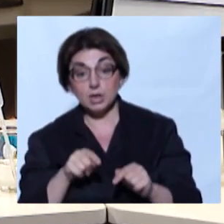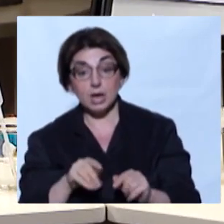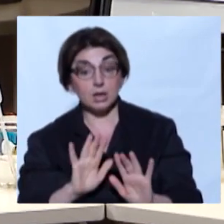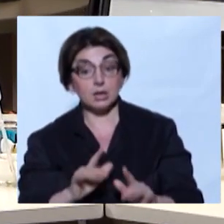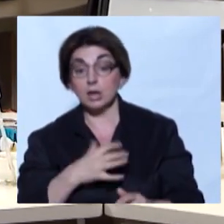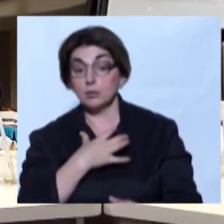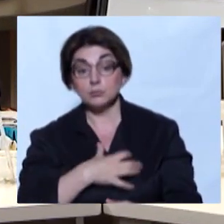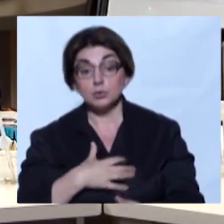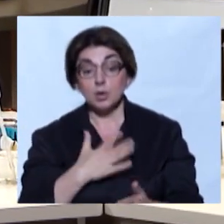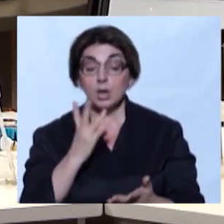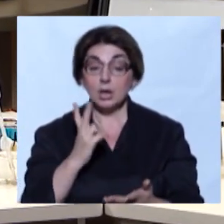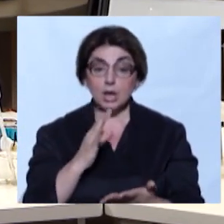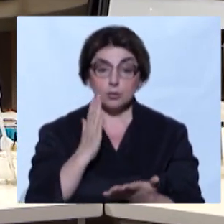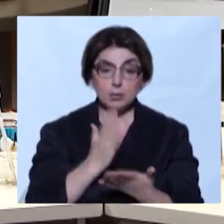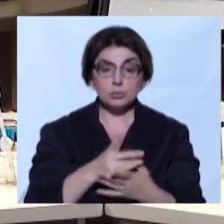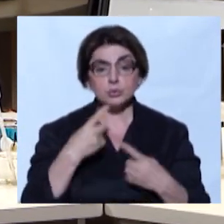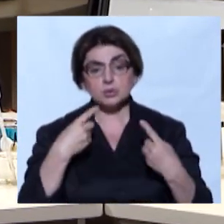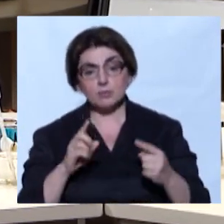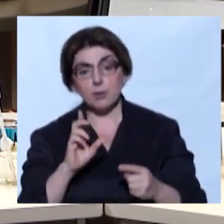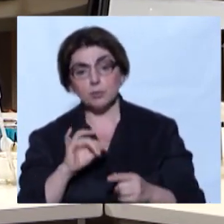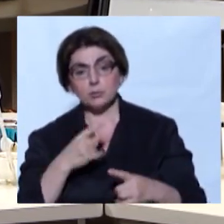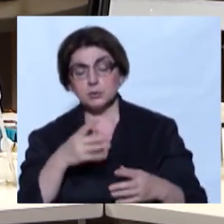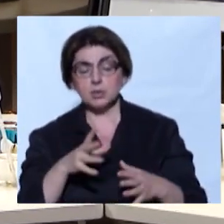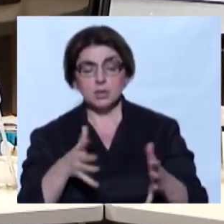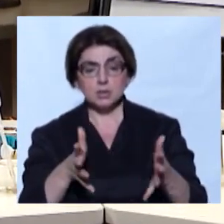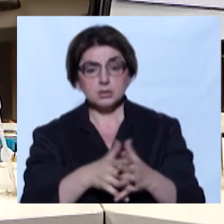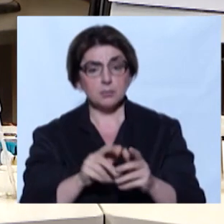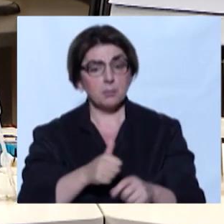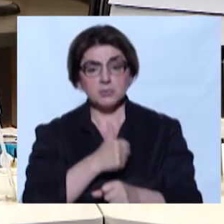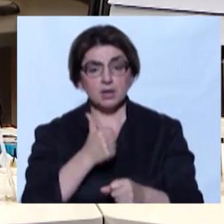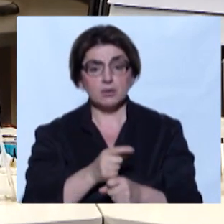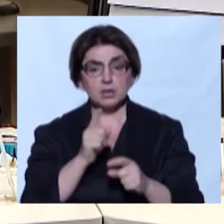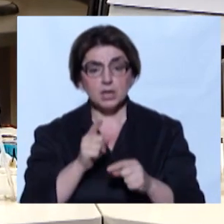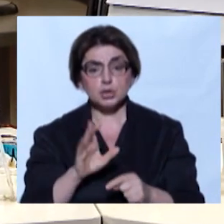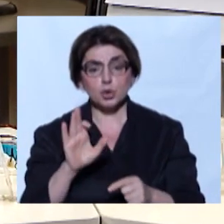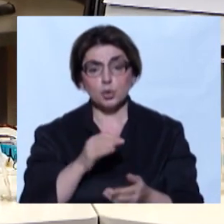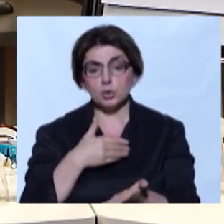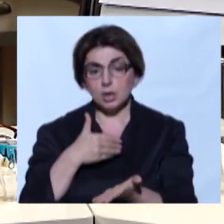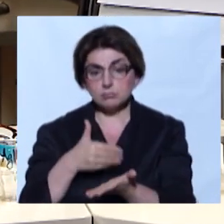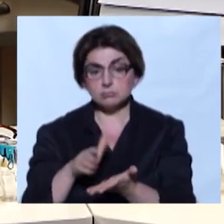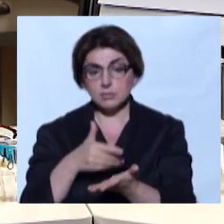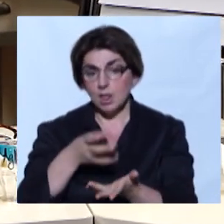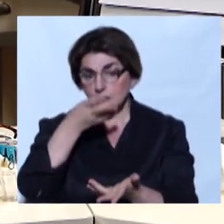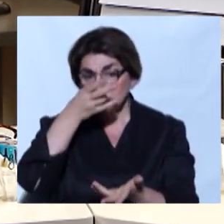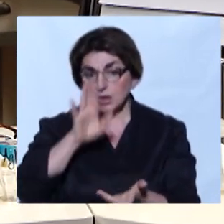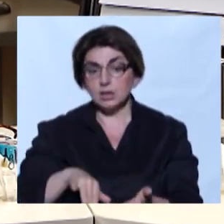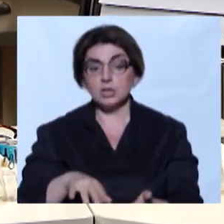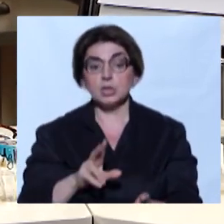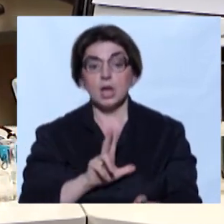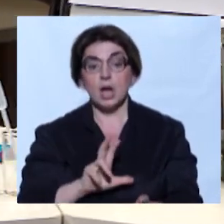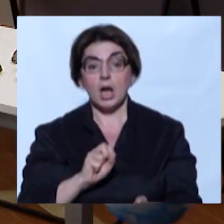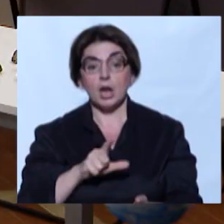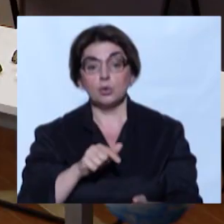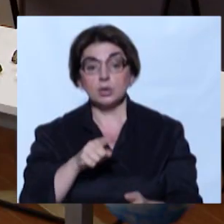არ აქვს მნიშვნელობა გვექნება კალიუმის თუ სხვა ბრომიდის და იოდის ხსნარები, მთავარია ის, რომ ქლორი აძევებს დანარჩენ ჰალოგენებს